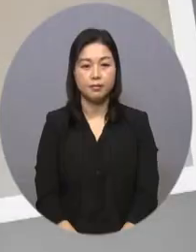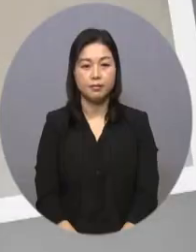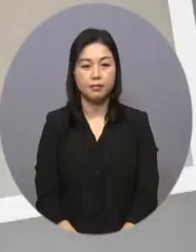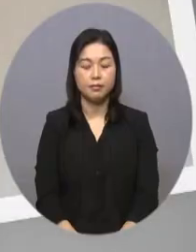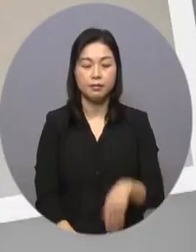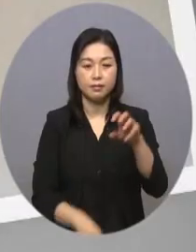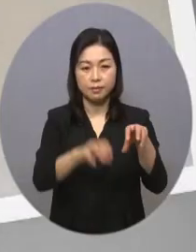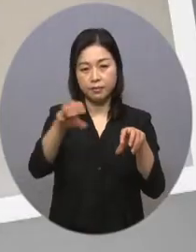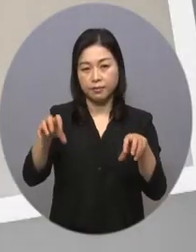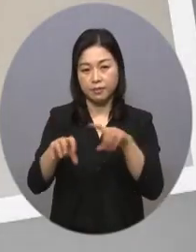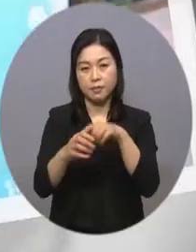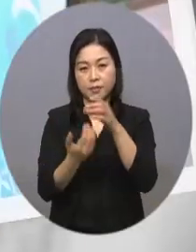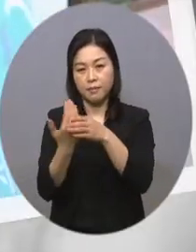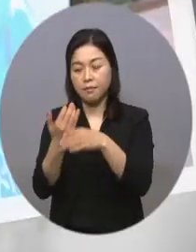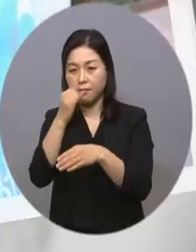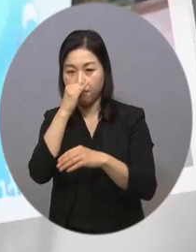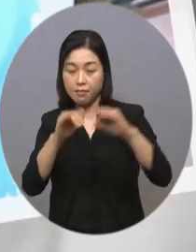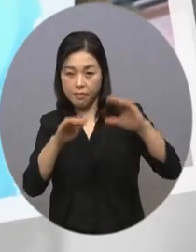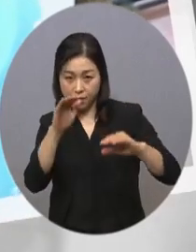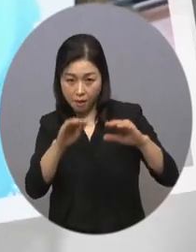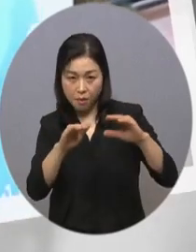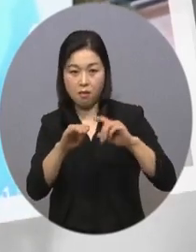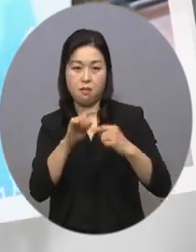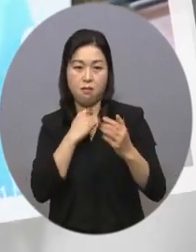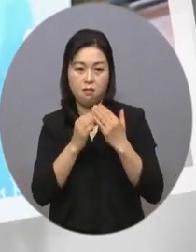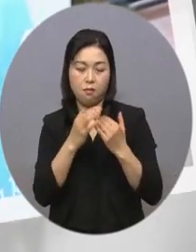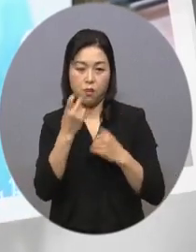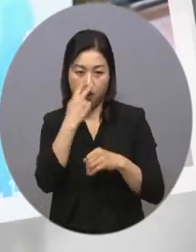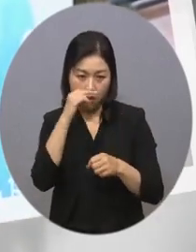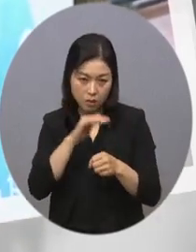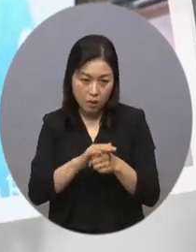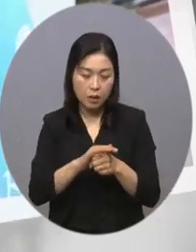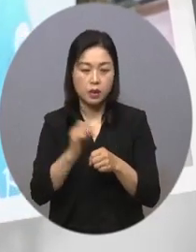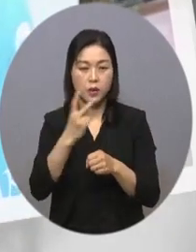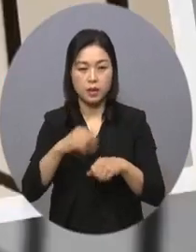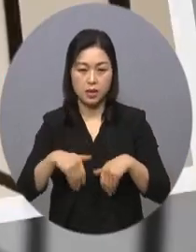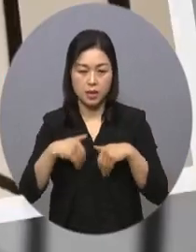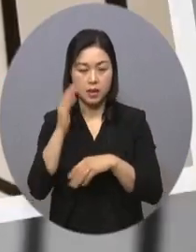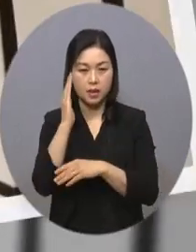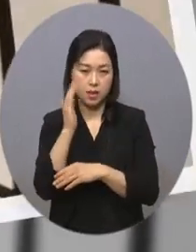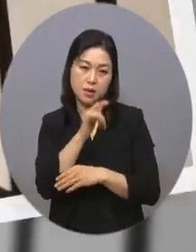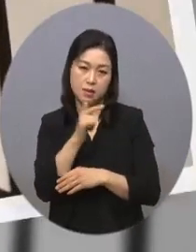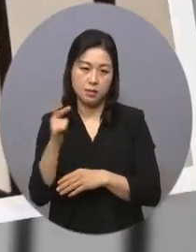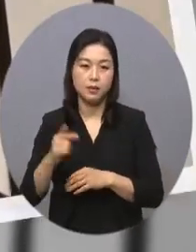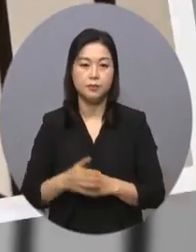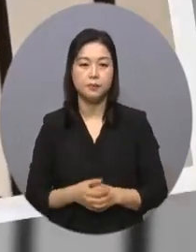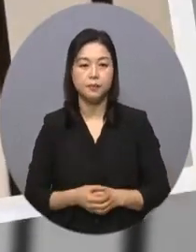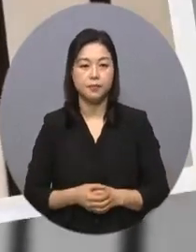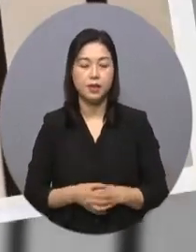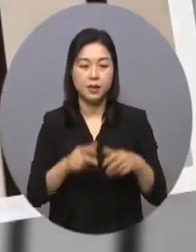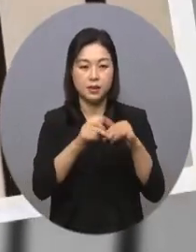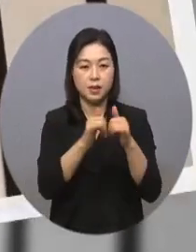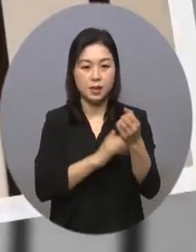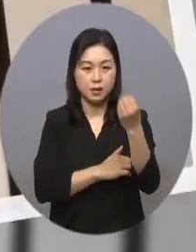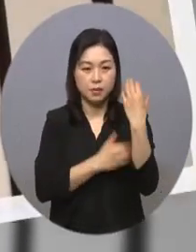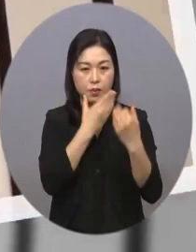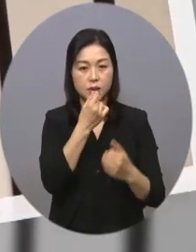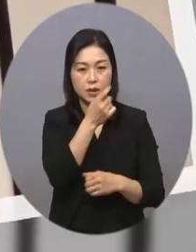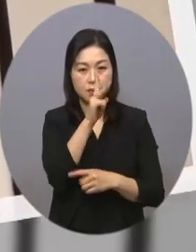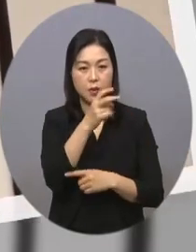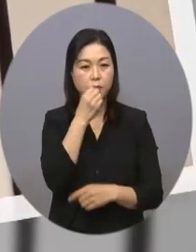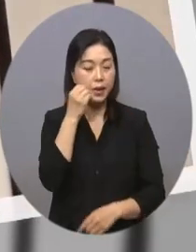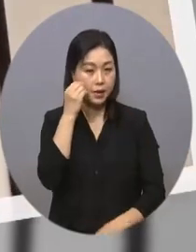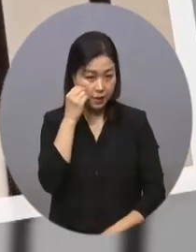우리 주변에서 일어나는 불공정한 사례부터 억울한 사연, 따뜻한 미담까지 장애인신문과